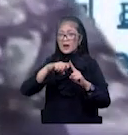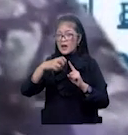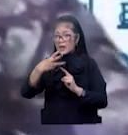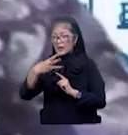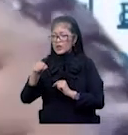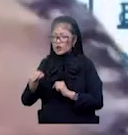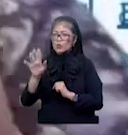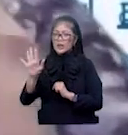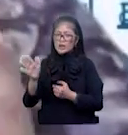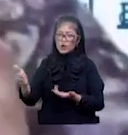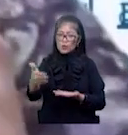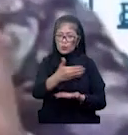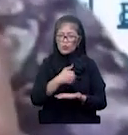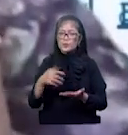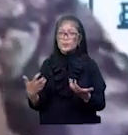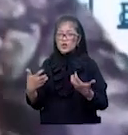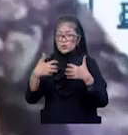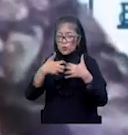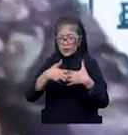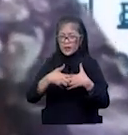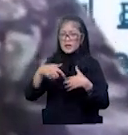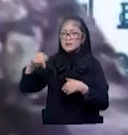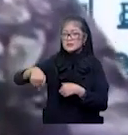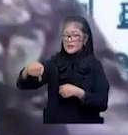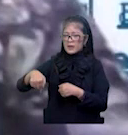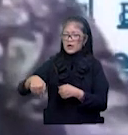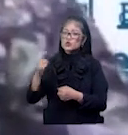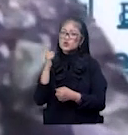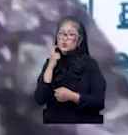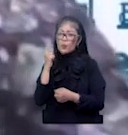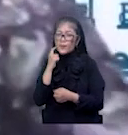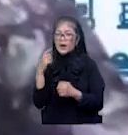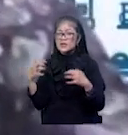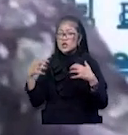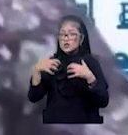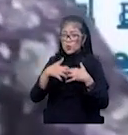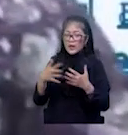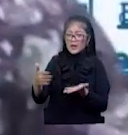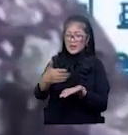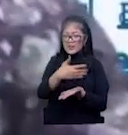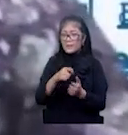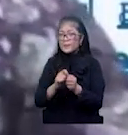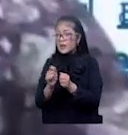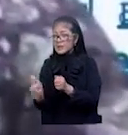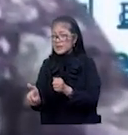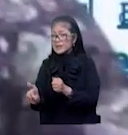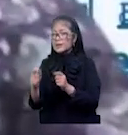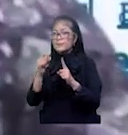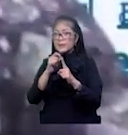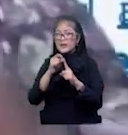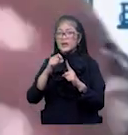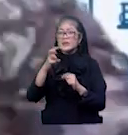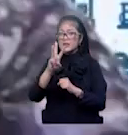menyesuaikan yang saat ini yang kita cocokkan data pembeli dengan data P3KE di 5